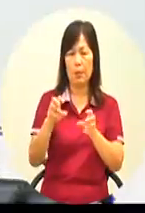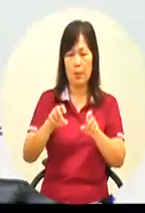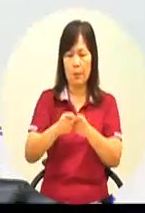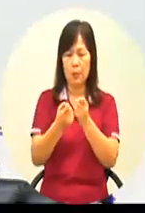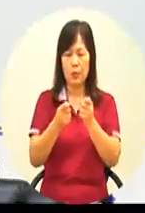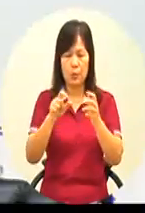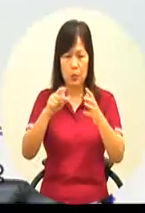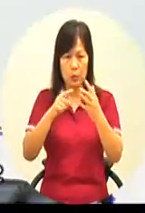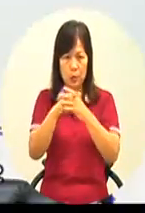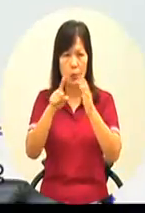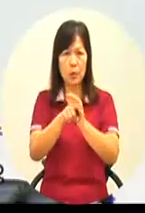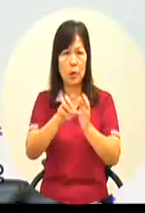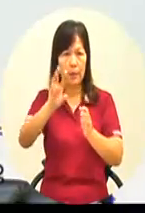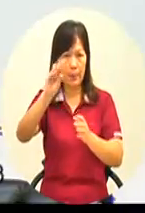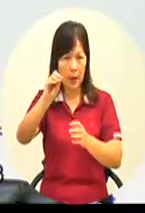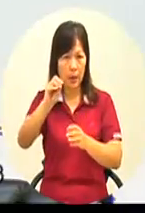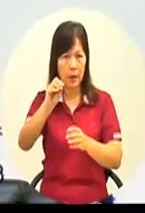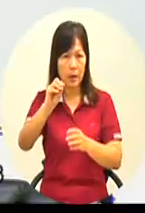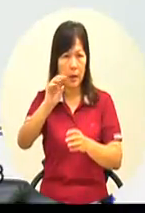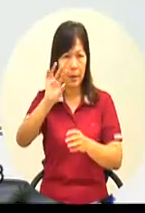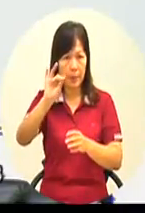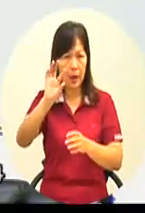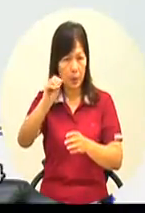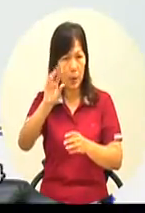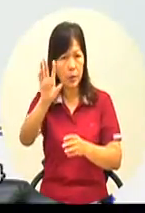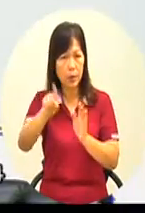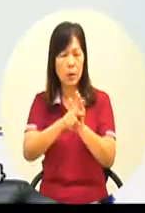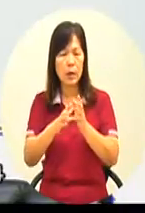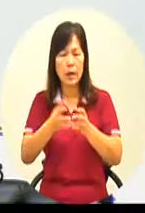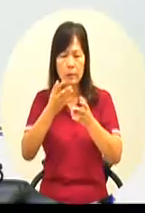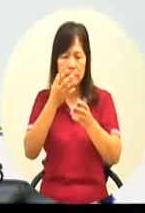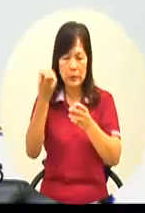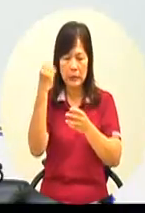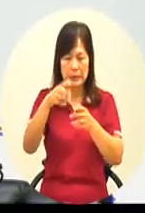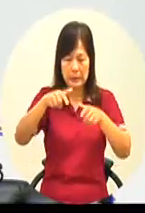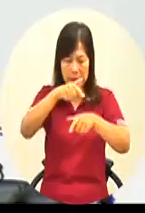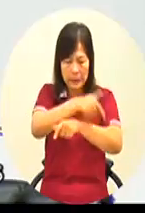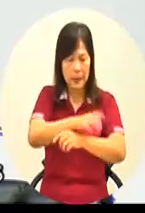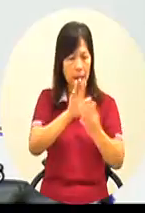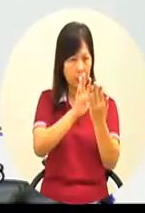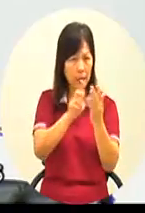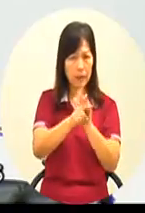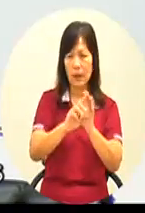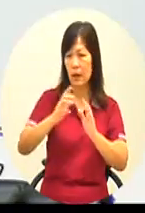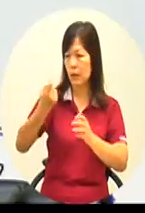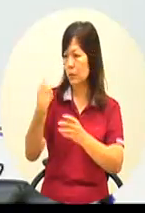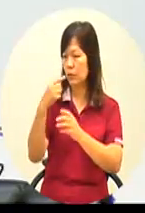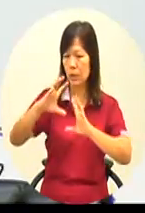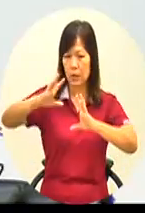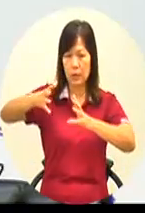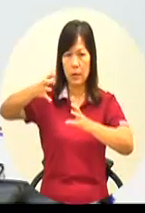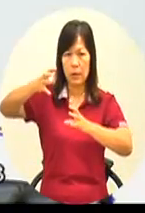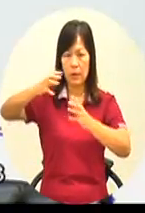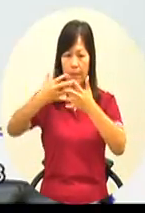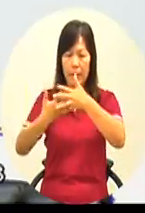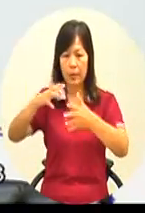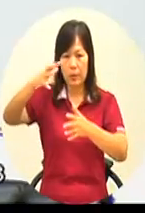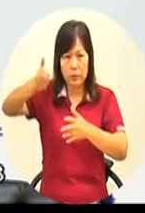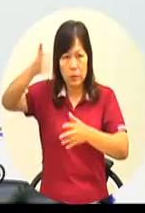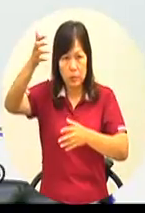以我们现在整个新南向的政策，尤其在昨天美国总统大选结果出来之